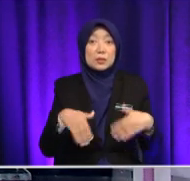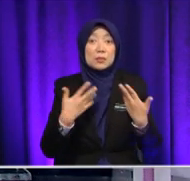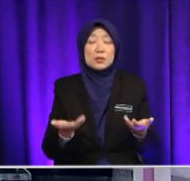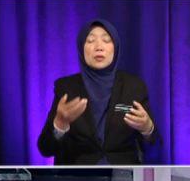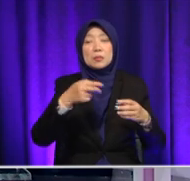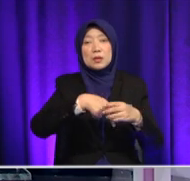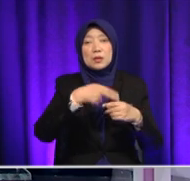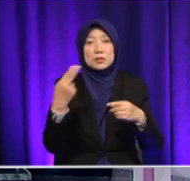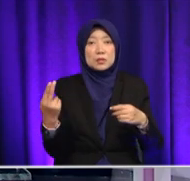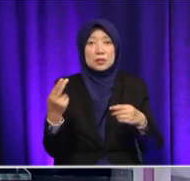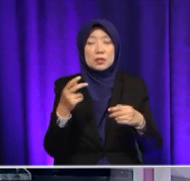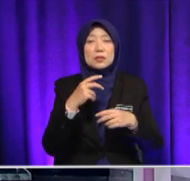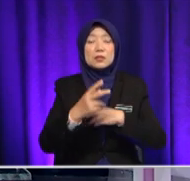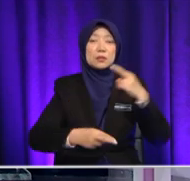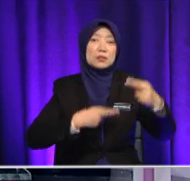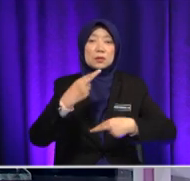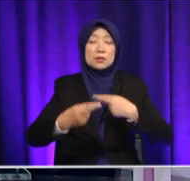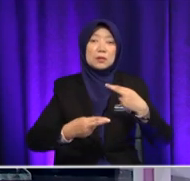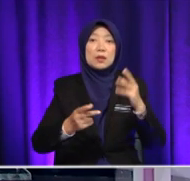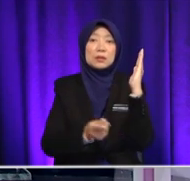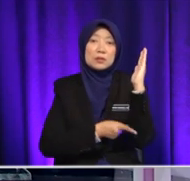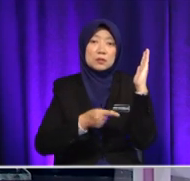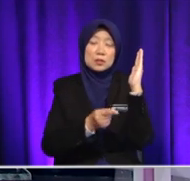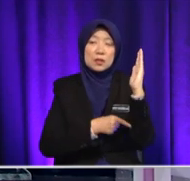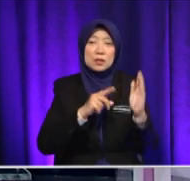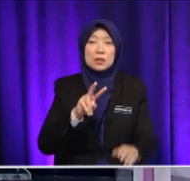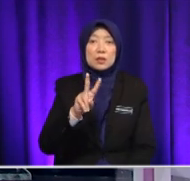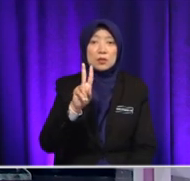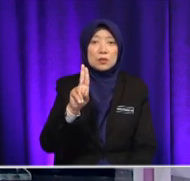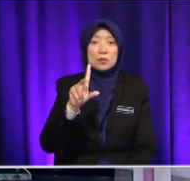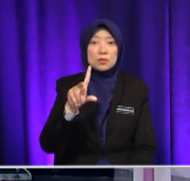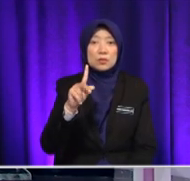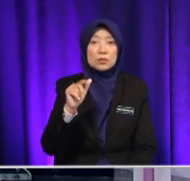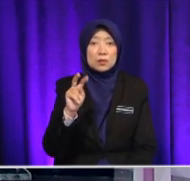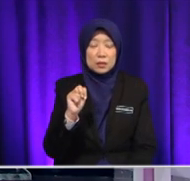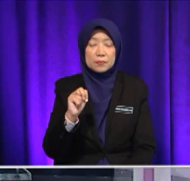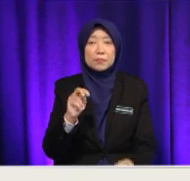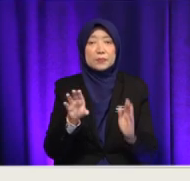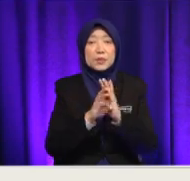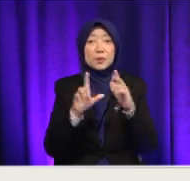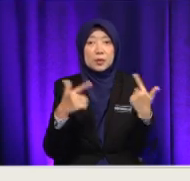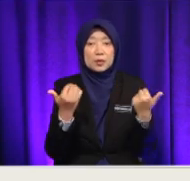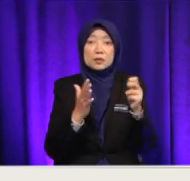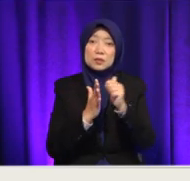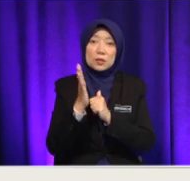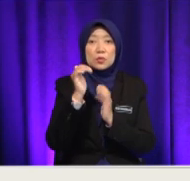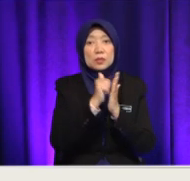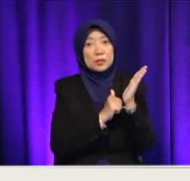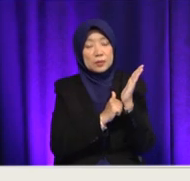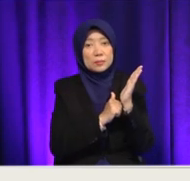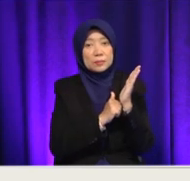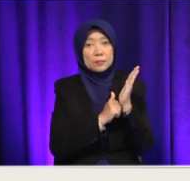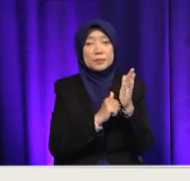tervulkan. So contoh lain, kita ada sarung tangan dan juga tapak